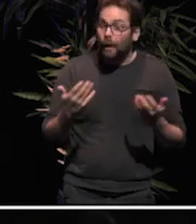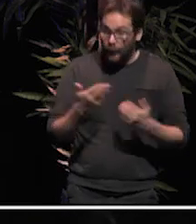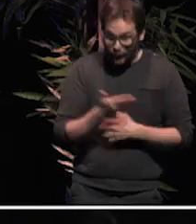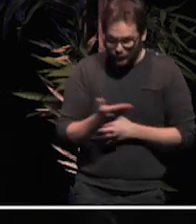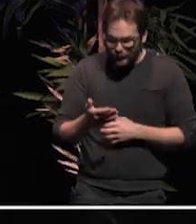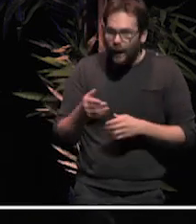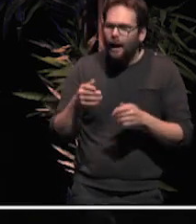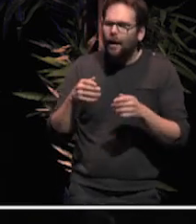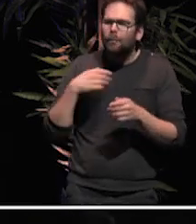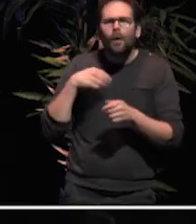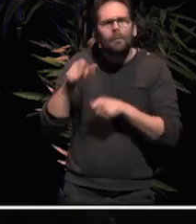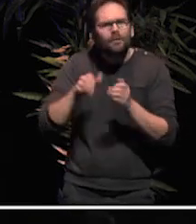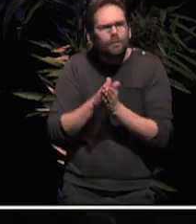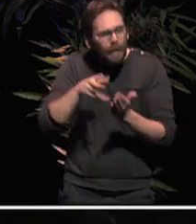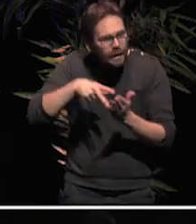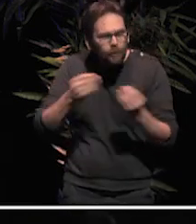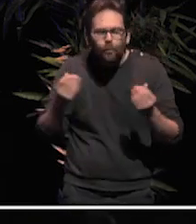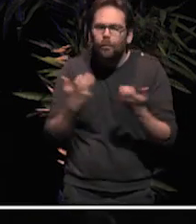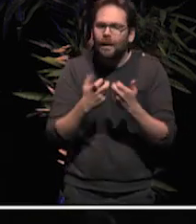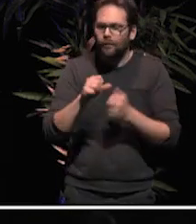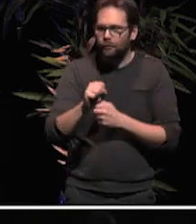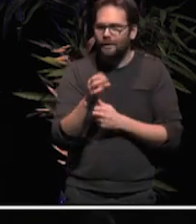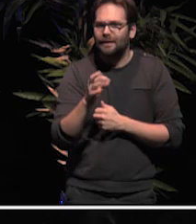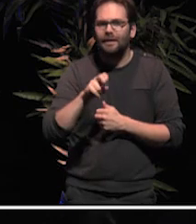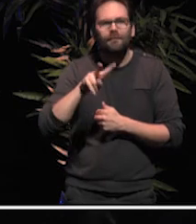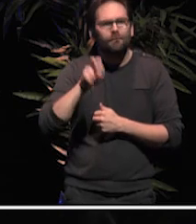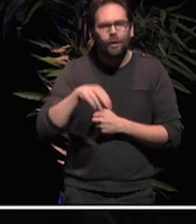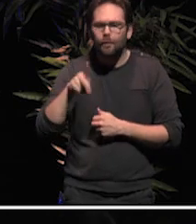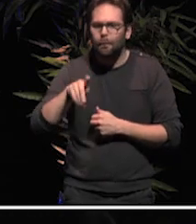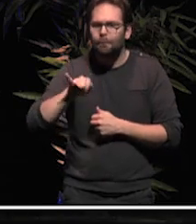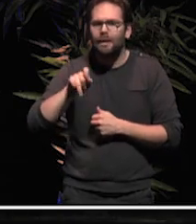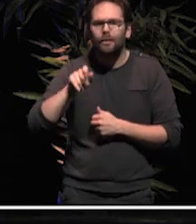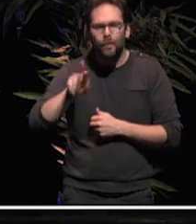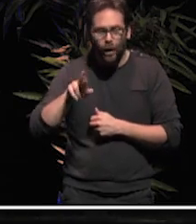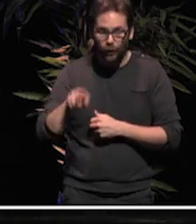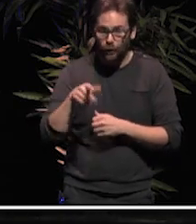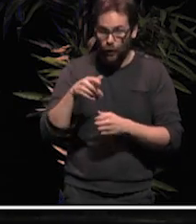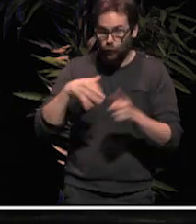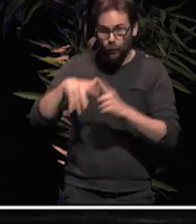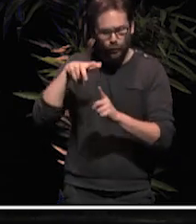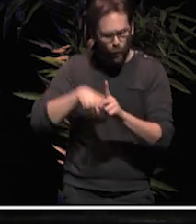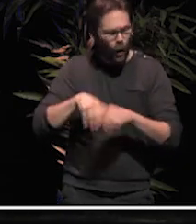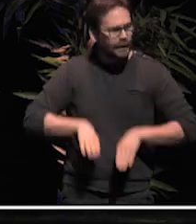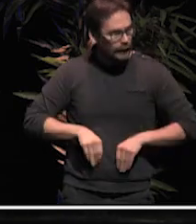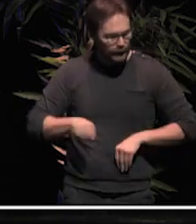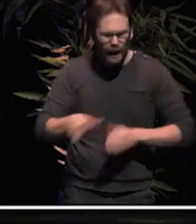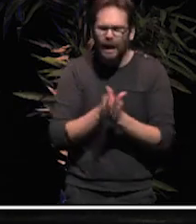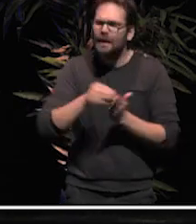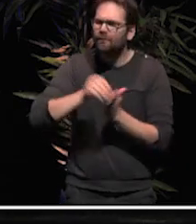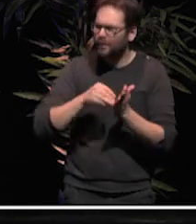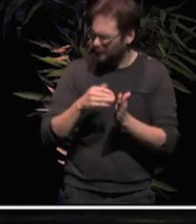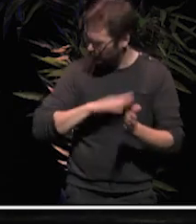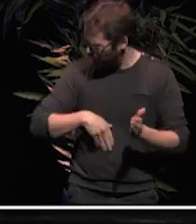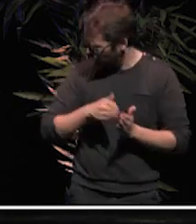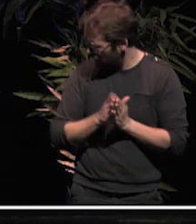c'est des gens comme Steven Pinker, qui est un sociologue, psychologue canadien, qui a écrit un livre qui s'appelle, son dernier livre